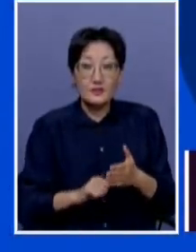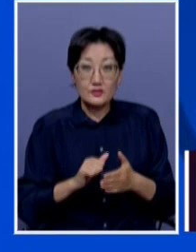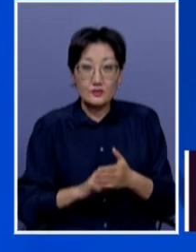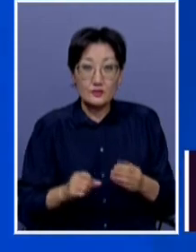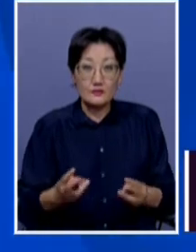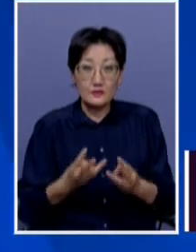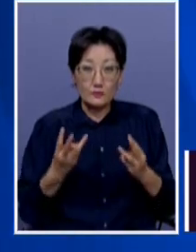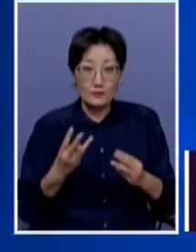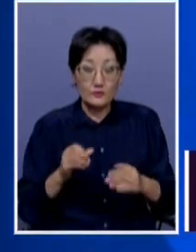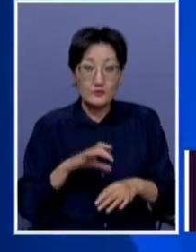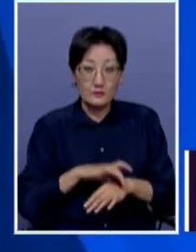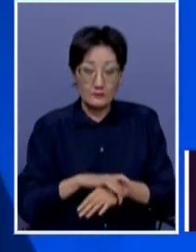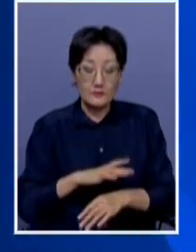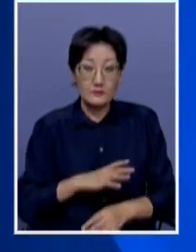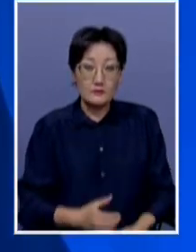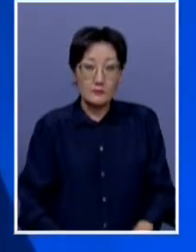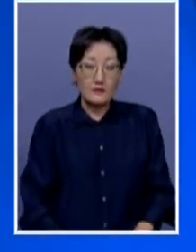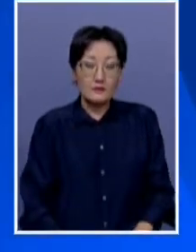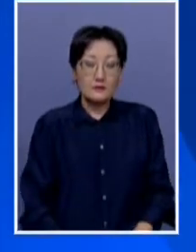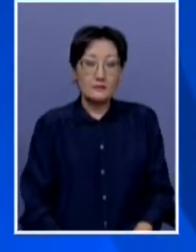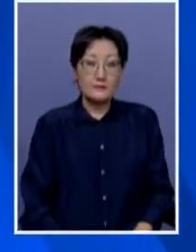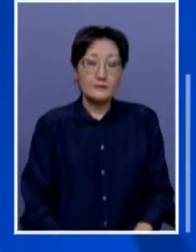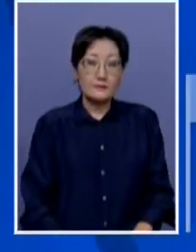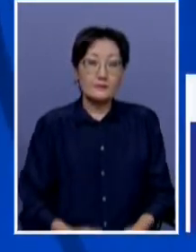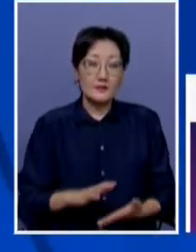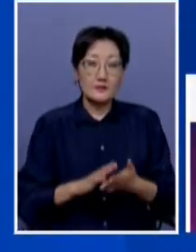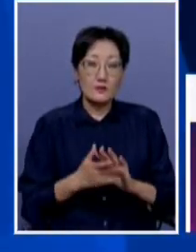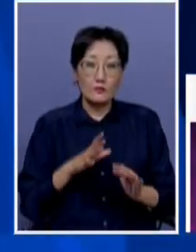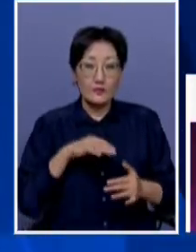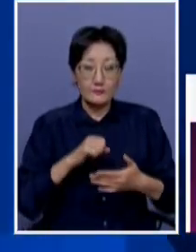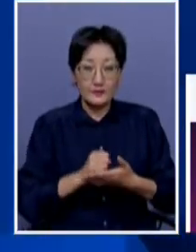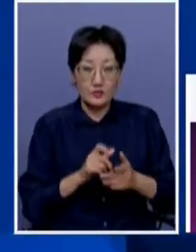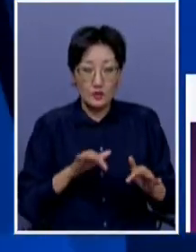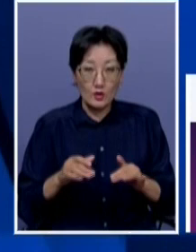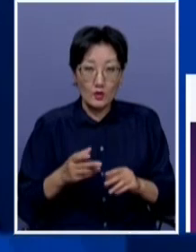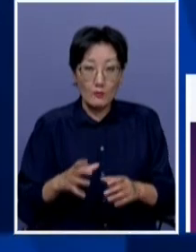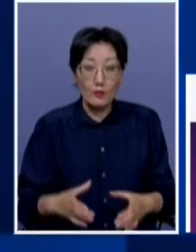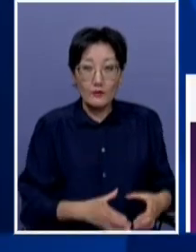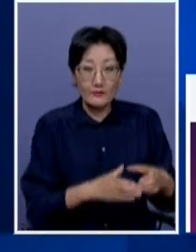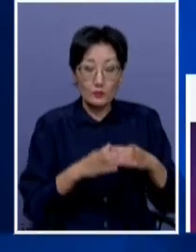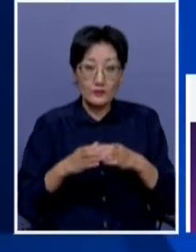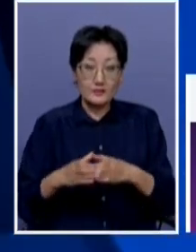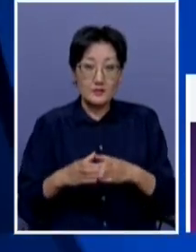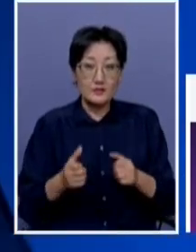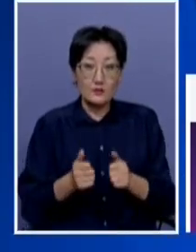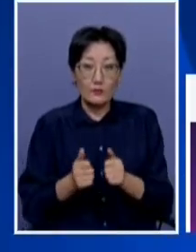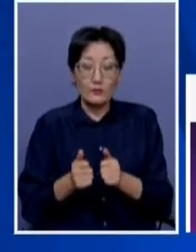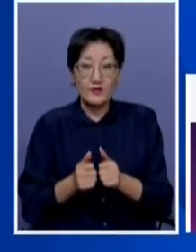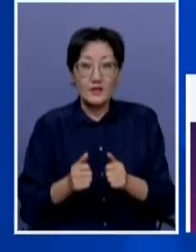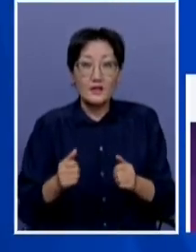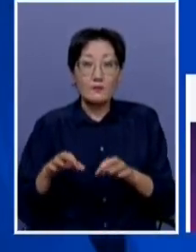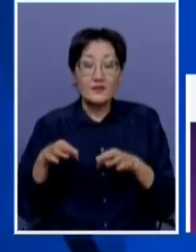уточни устанавливается исходя из обстановки было принято решение по эвакуации рядом стоящих